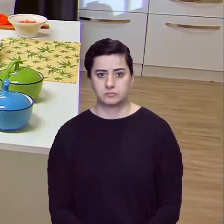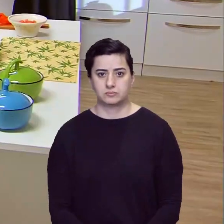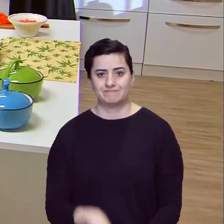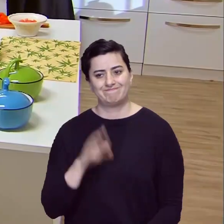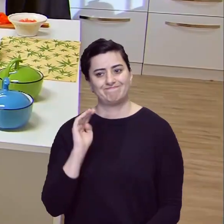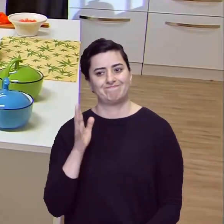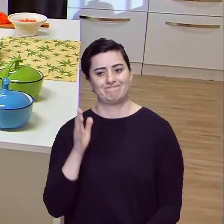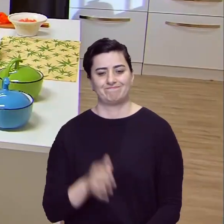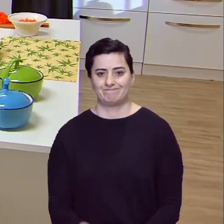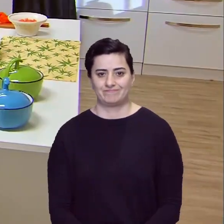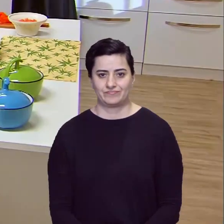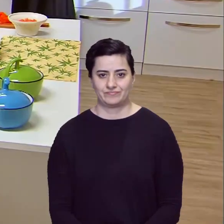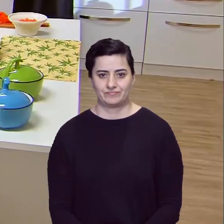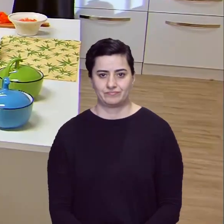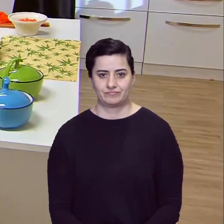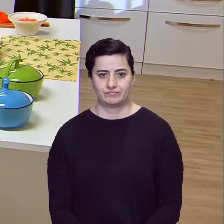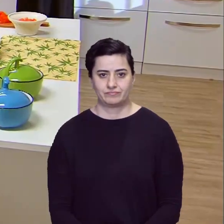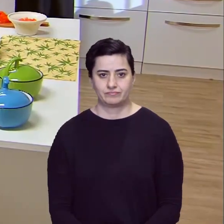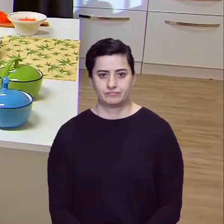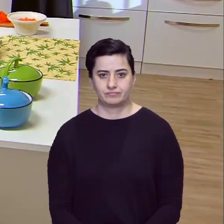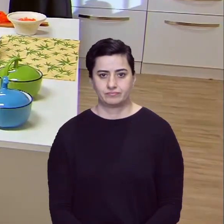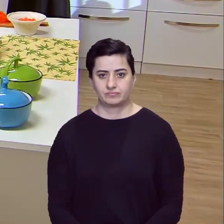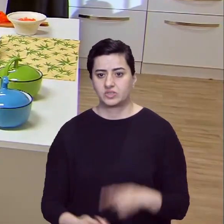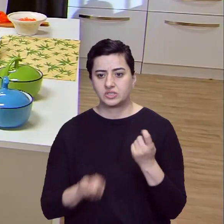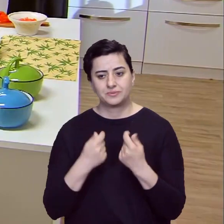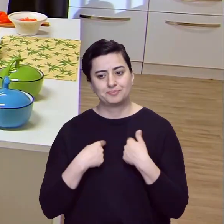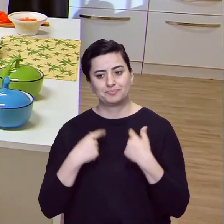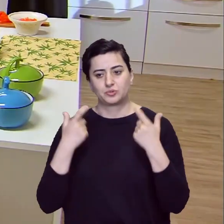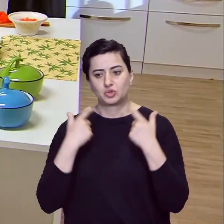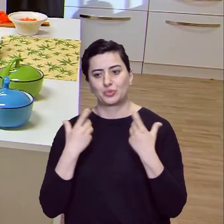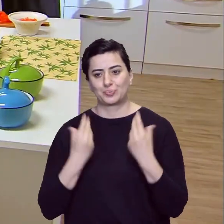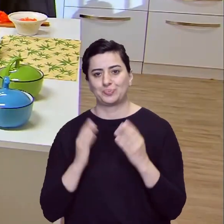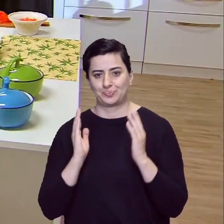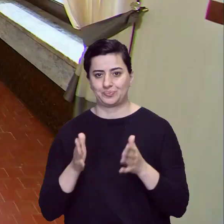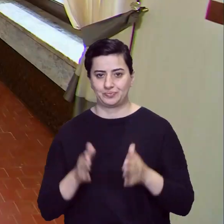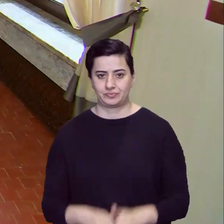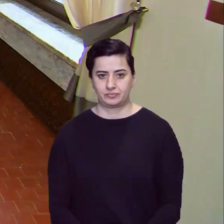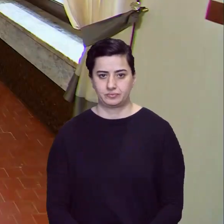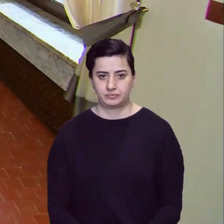Hay Allah'ım ya Rabbim. İş başa kaldı gene.